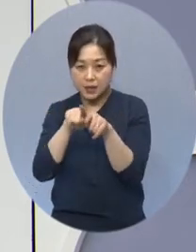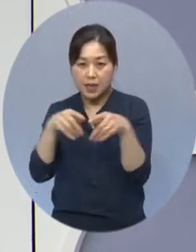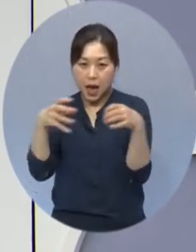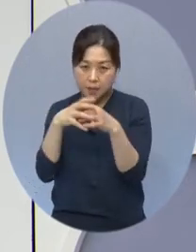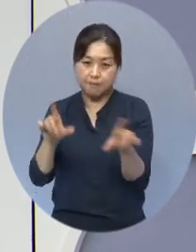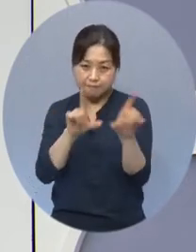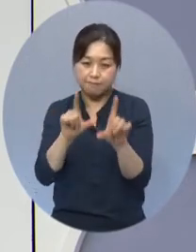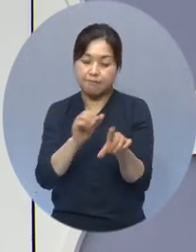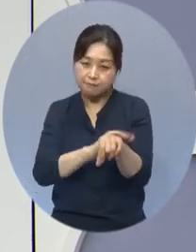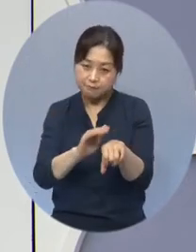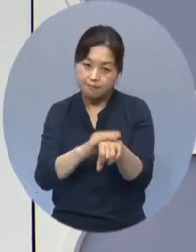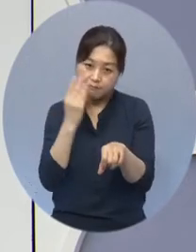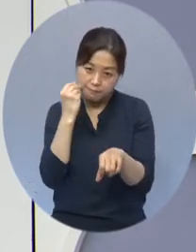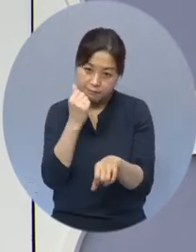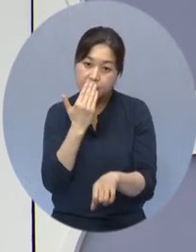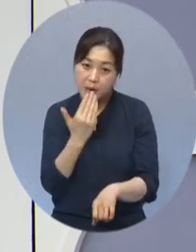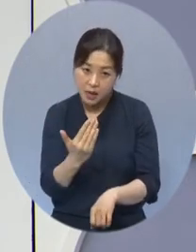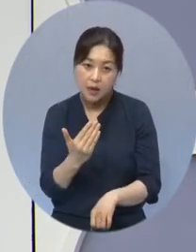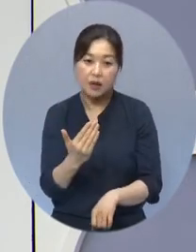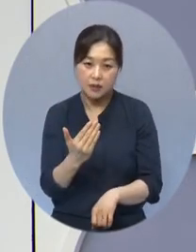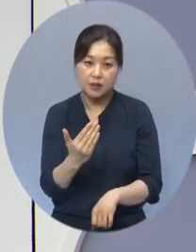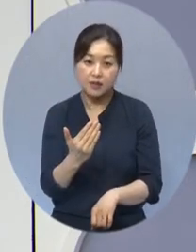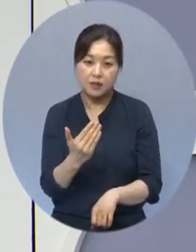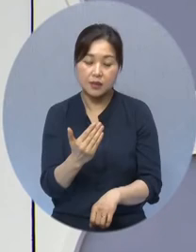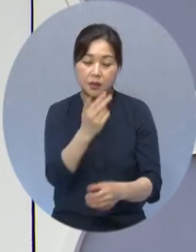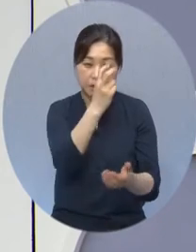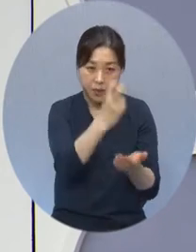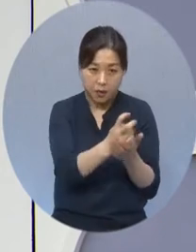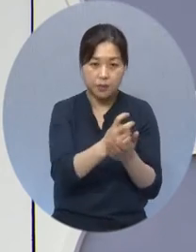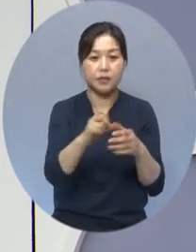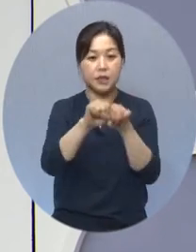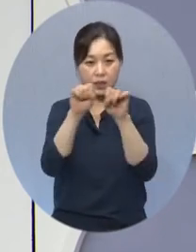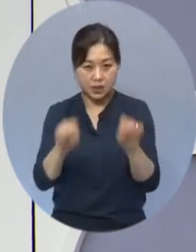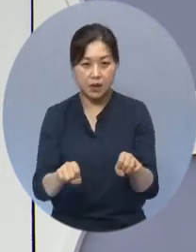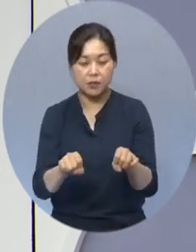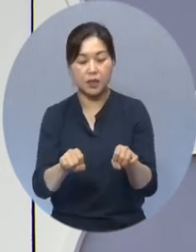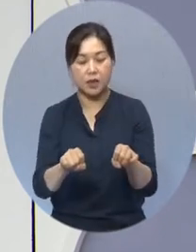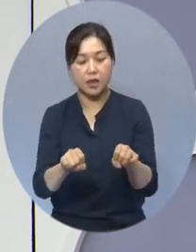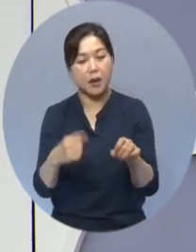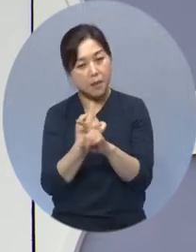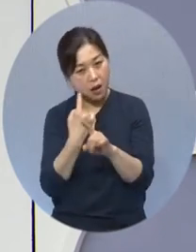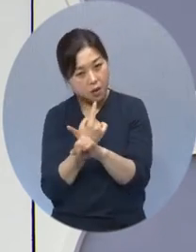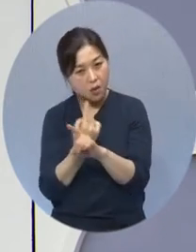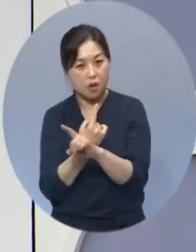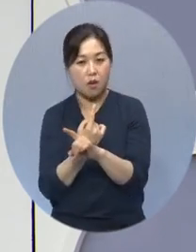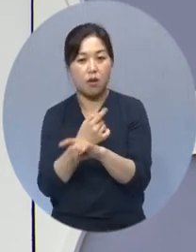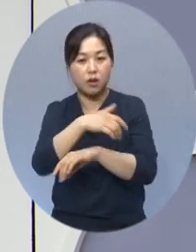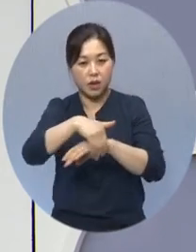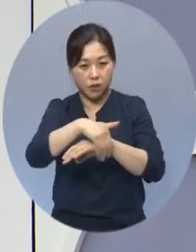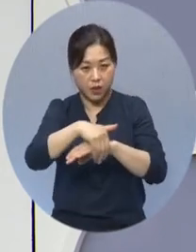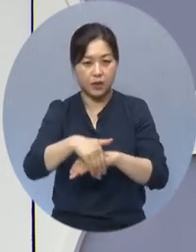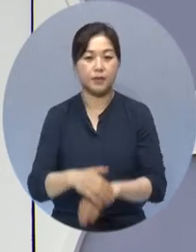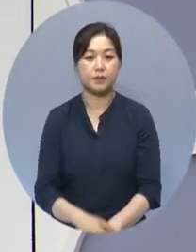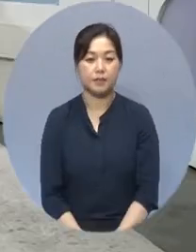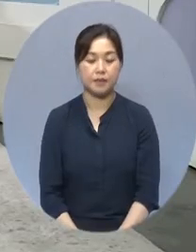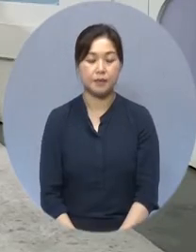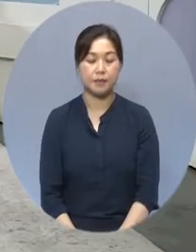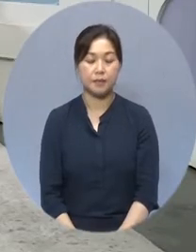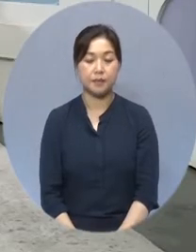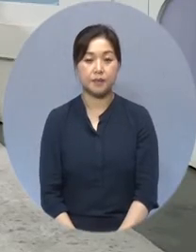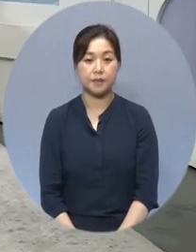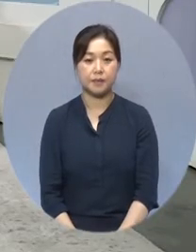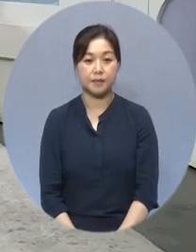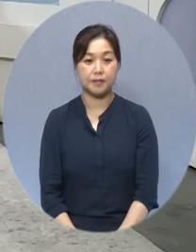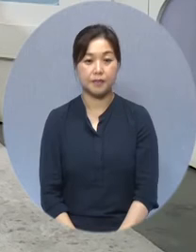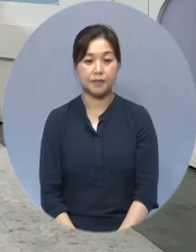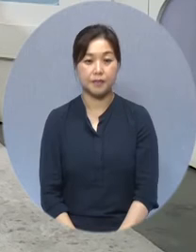있는 그런 어떤 제도 시스템을 계속 보완해 나갈 예정입니다. 그